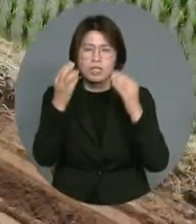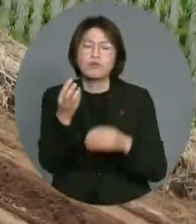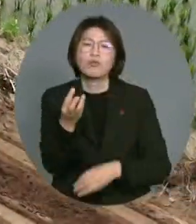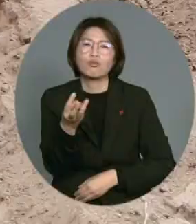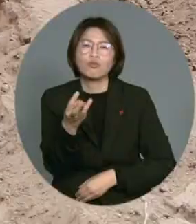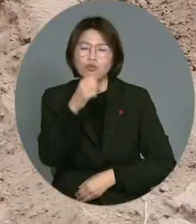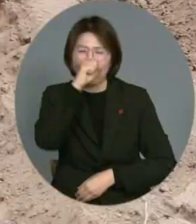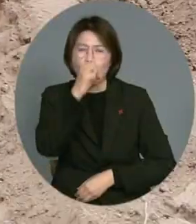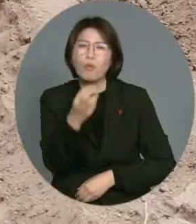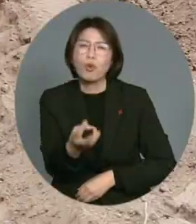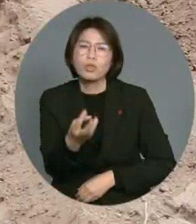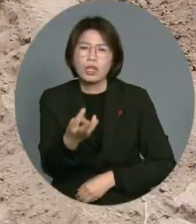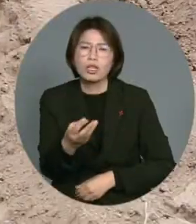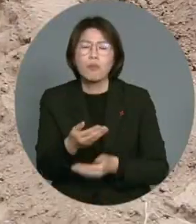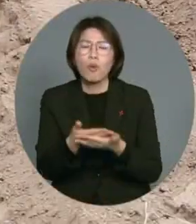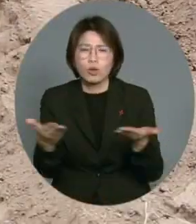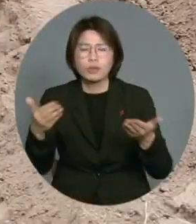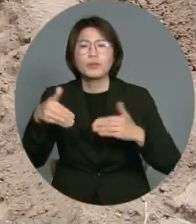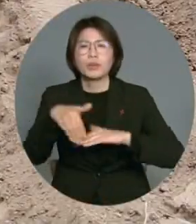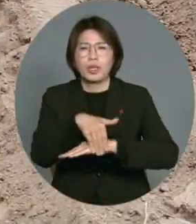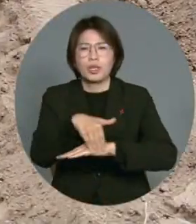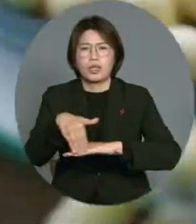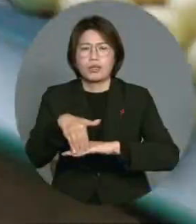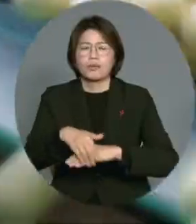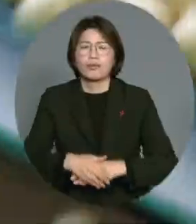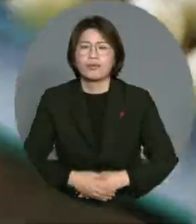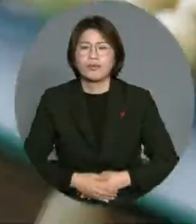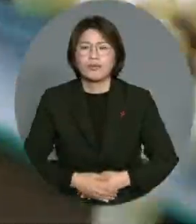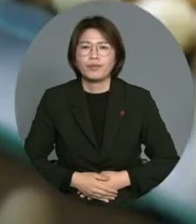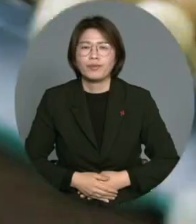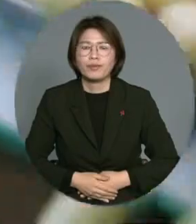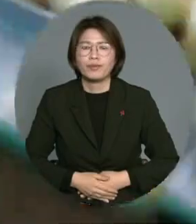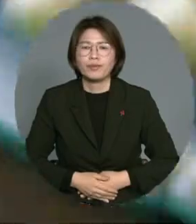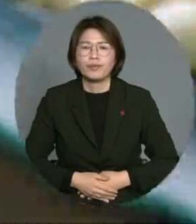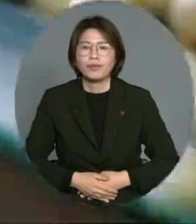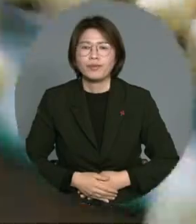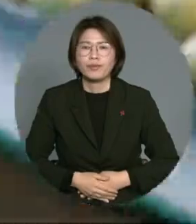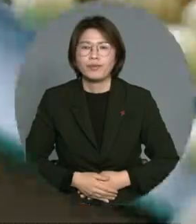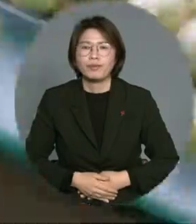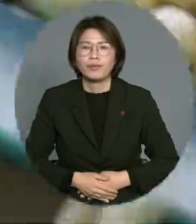우량 종자를 적극 보급할 계획입니다. MBC 뉴스 김건엽입니다.